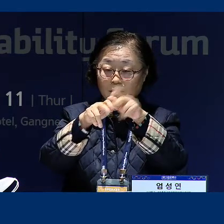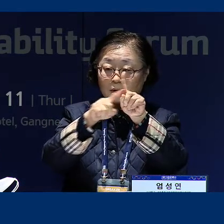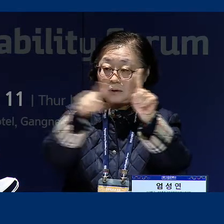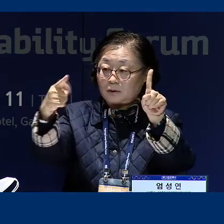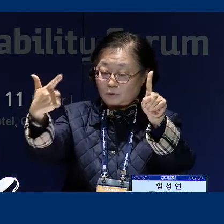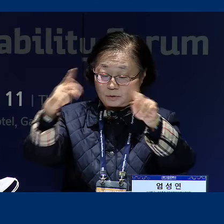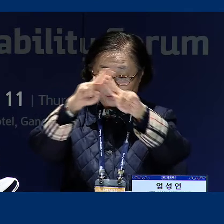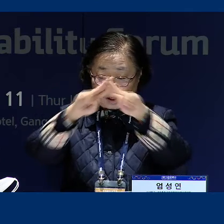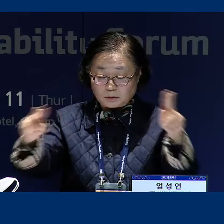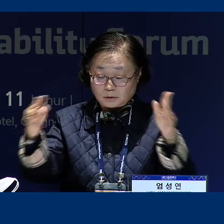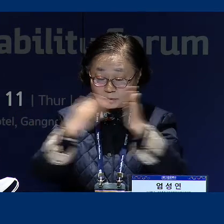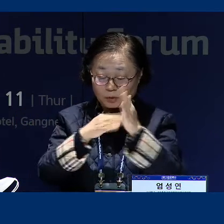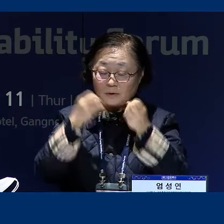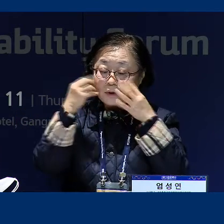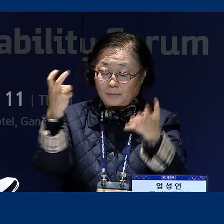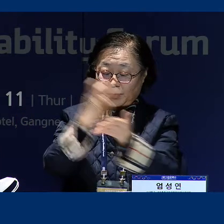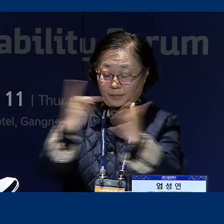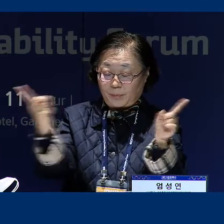합니다.